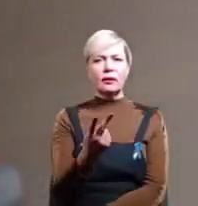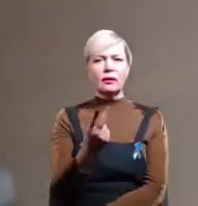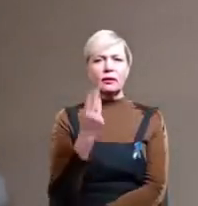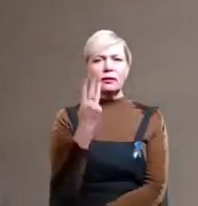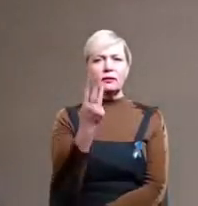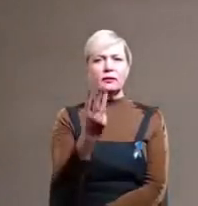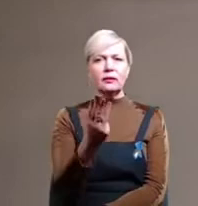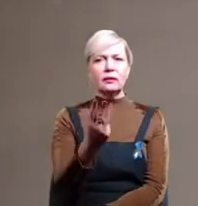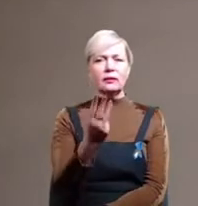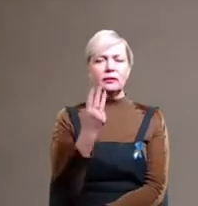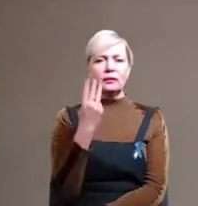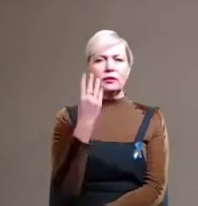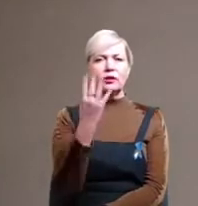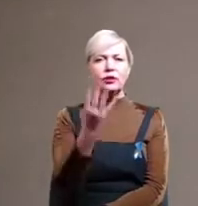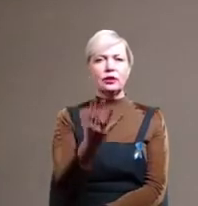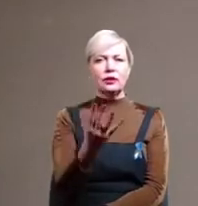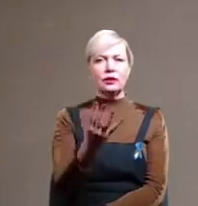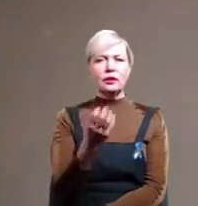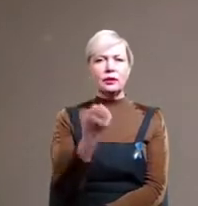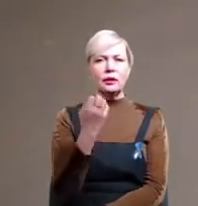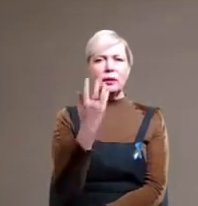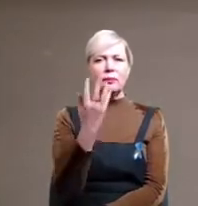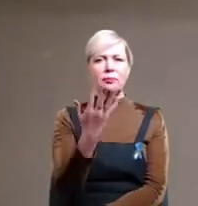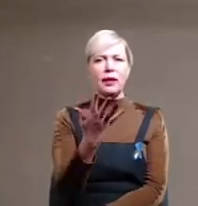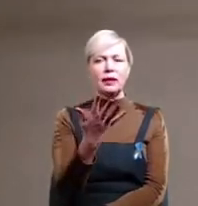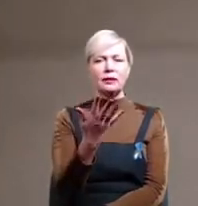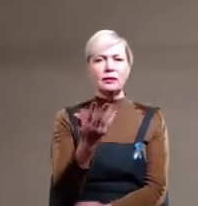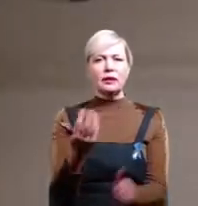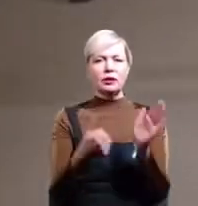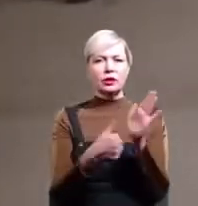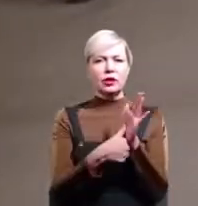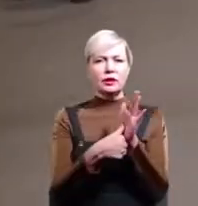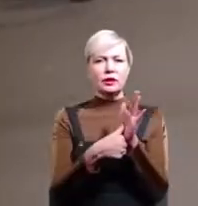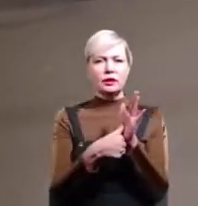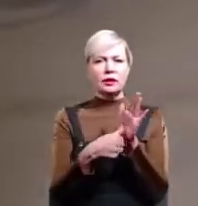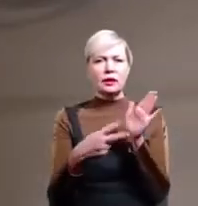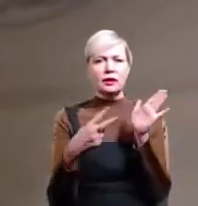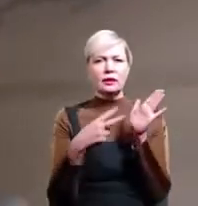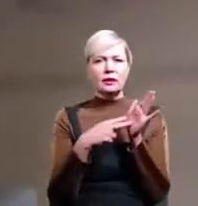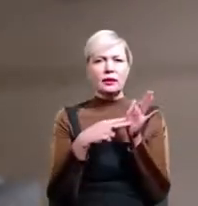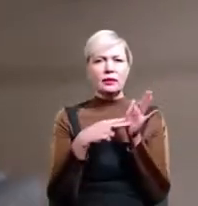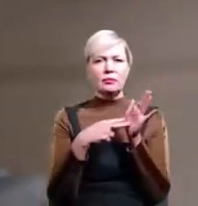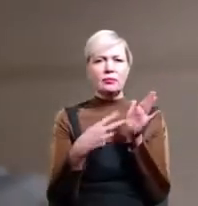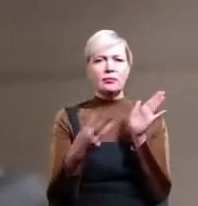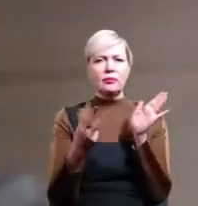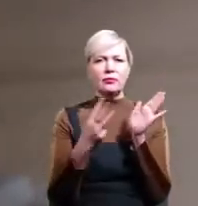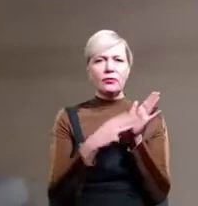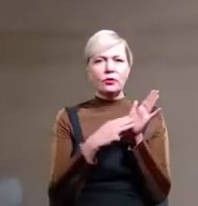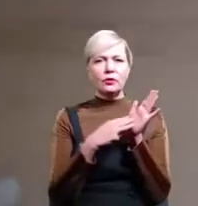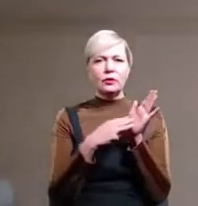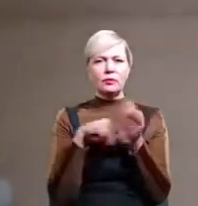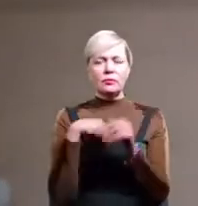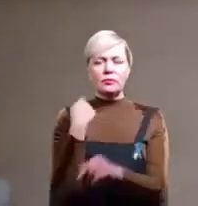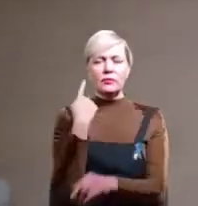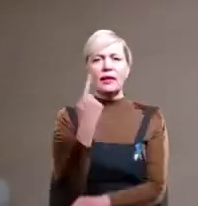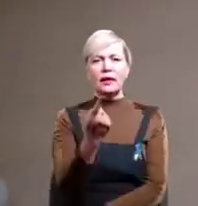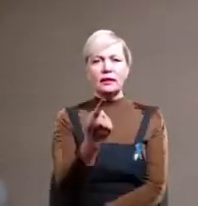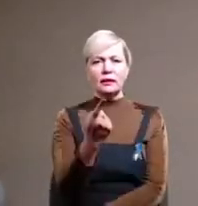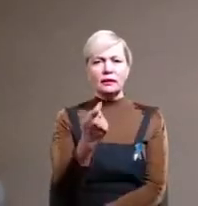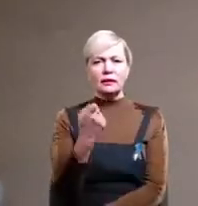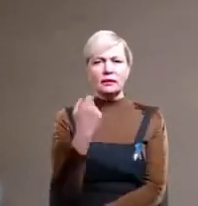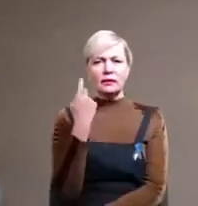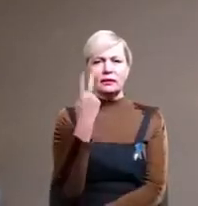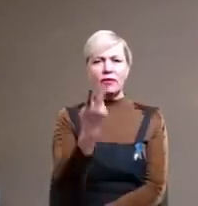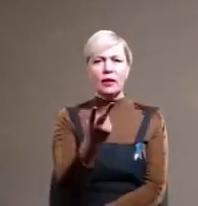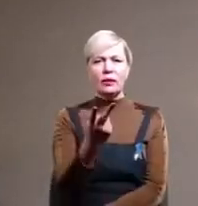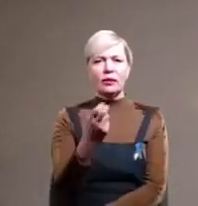четыре, пять, шесть, семь, восемь, раз, два, три, четыре, пять, шесть, семь, восемь, раз, два,